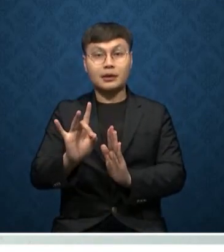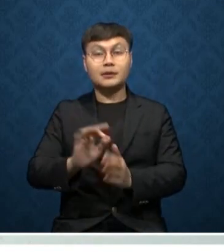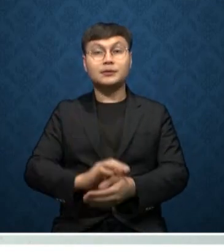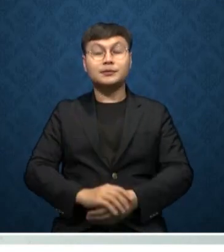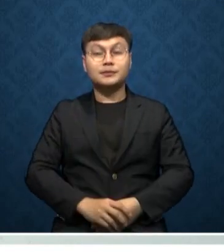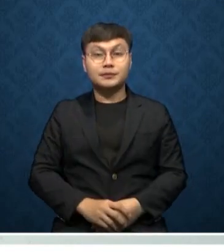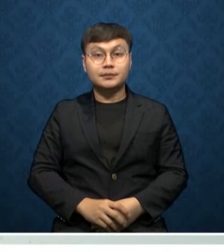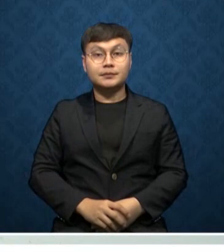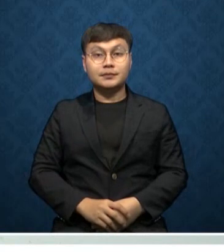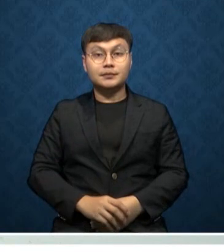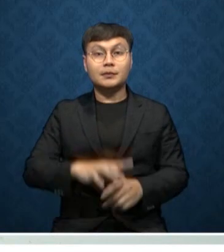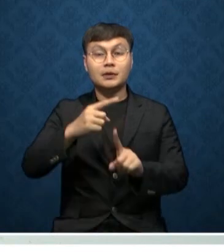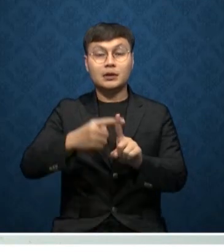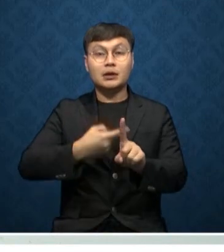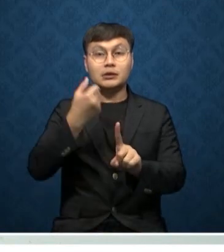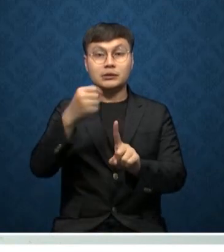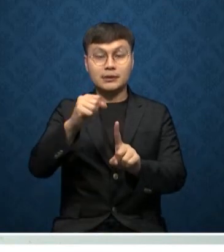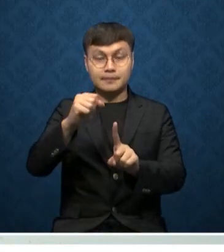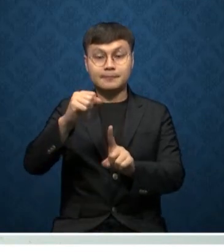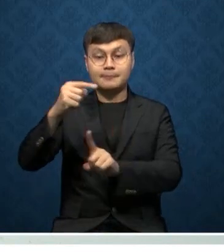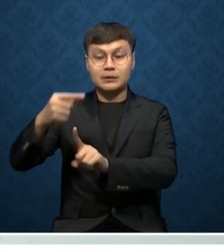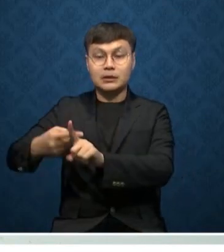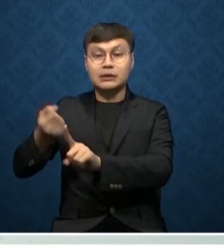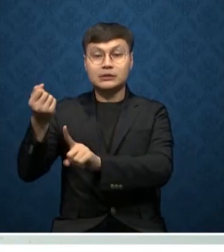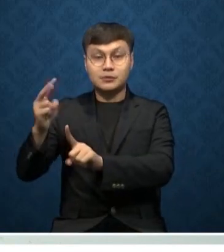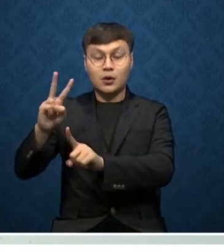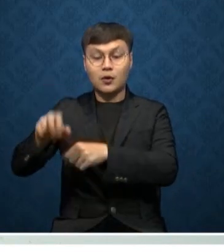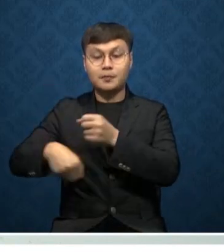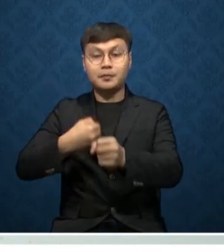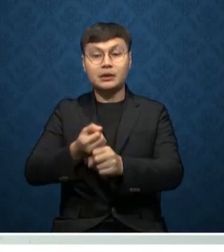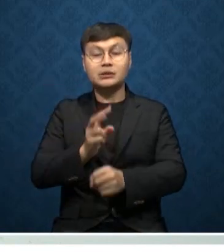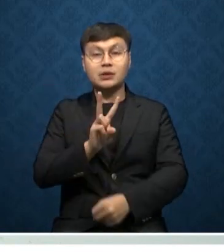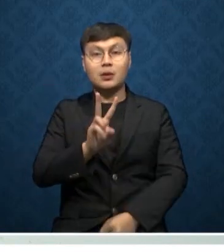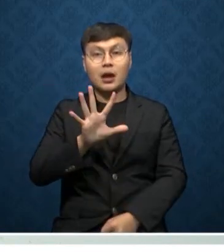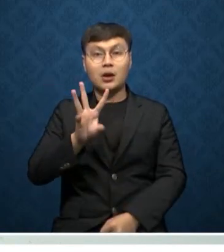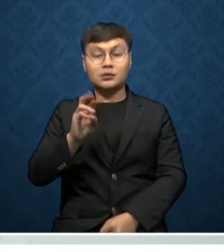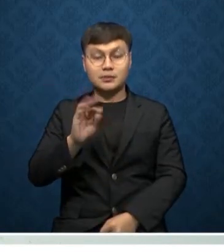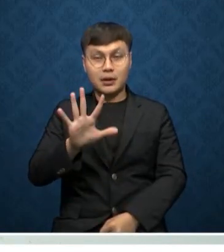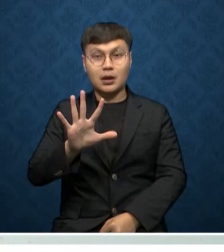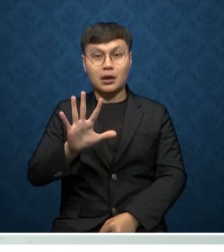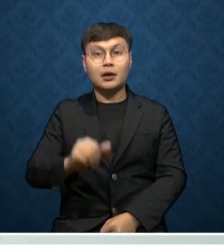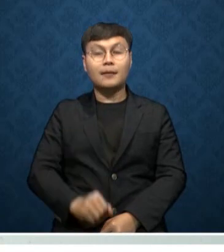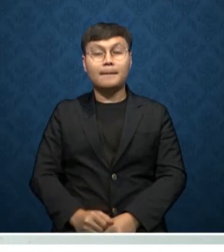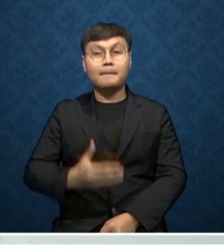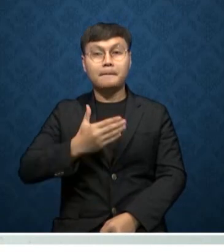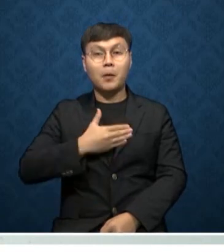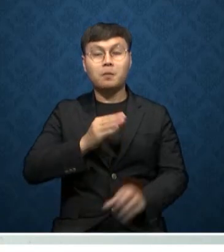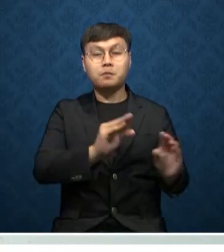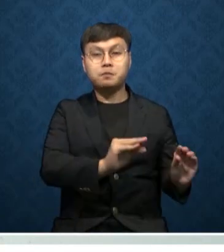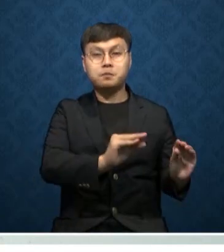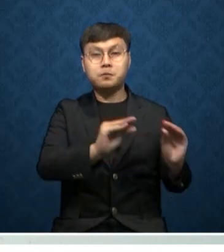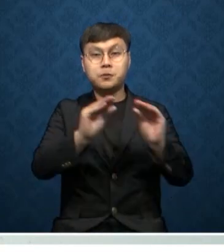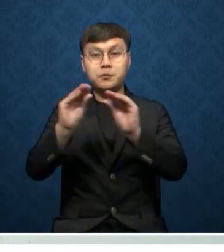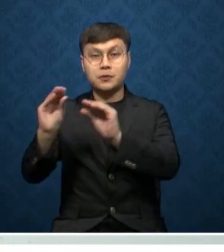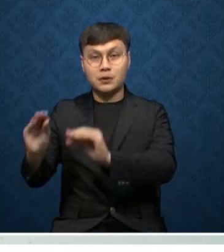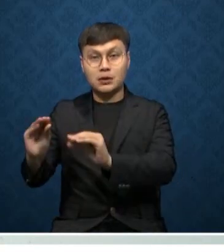18เดือนตุลาคมถึงเดือนธันวาคม2565ผมขอเลื่อนไปอภิปรายต่อใน